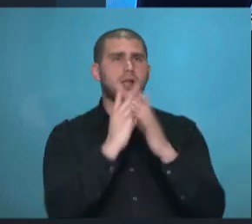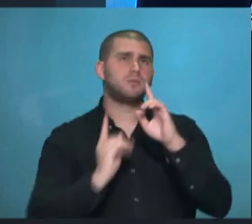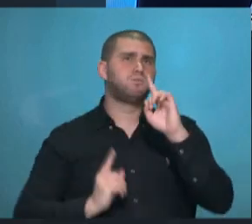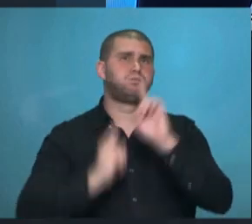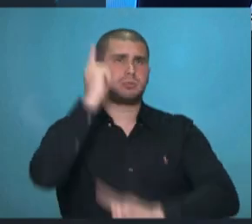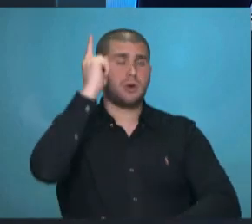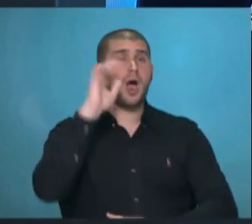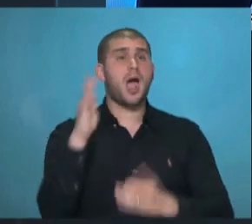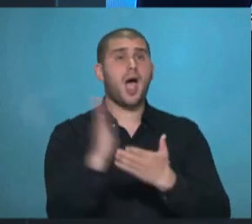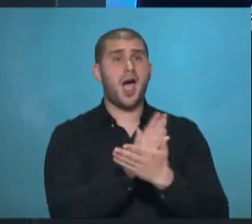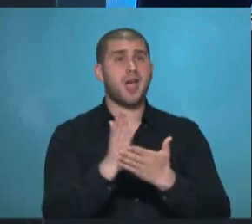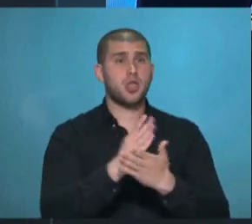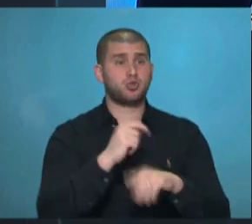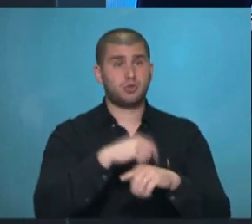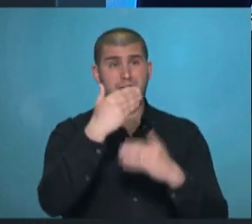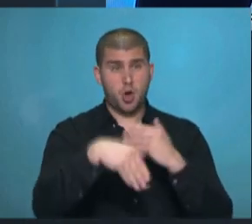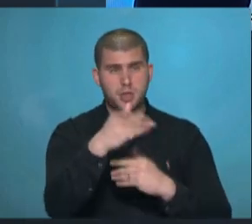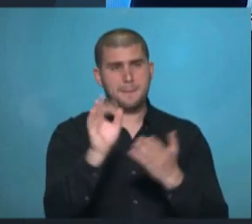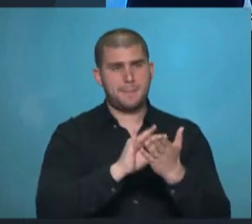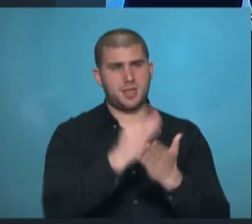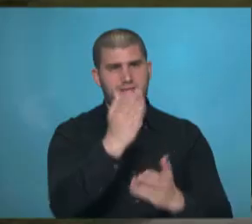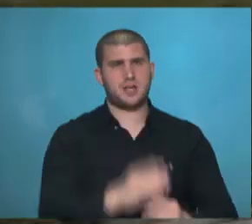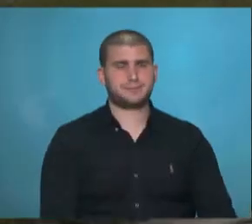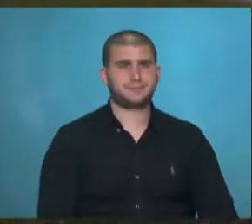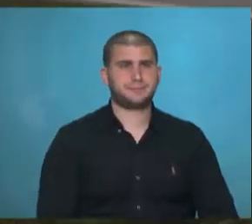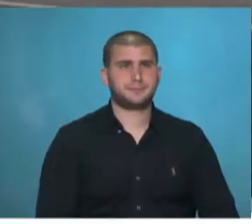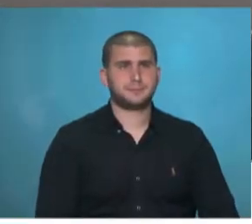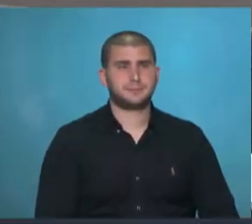על ההכנות של הרגע האחרון בכתבה שהכנו.